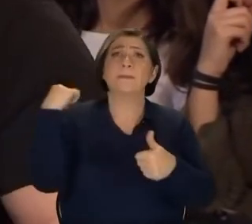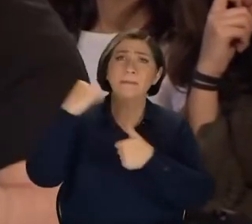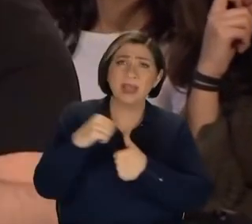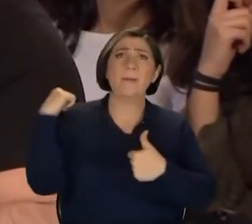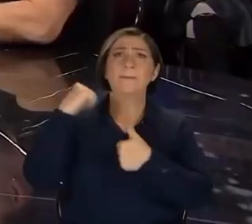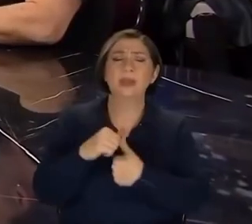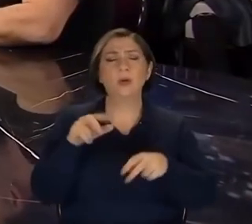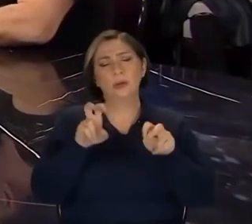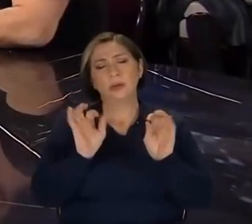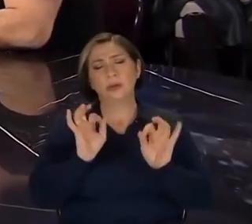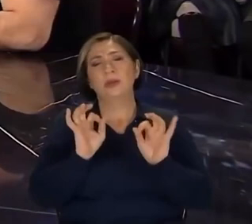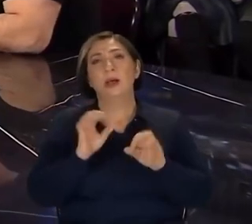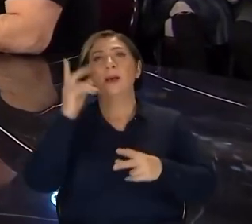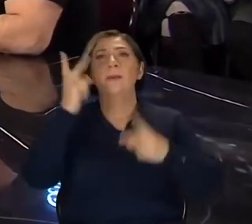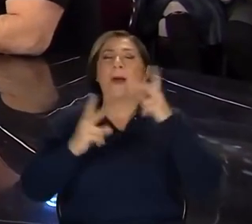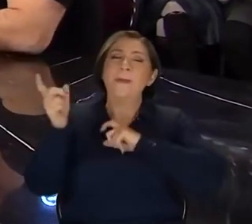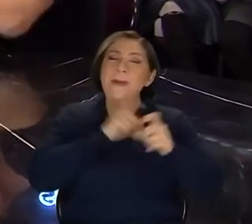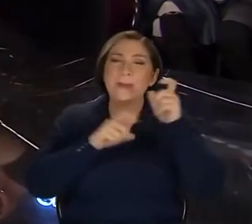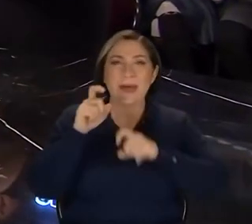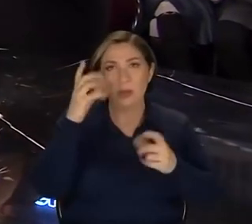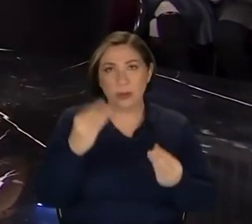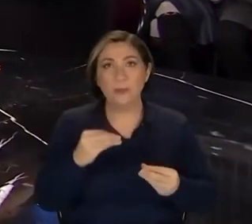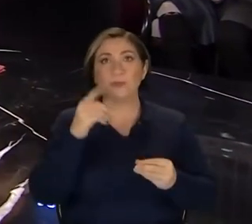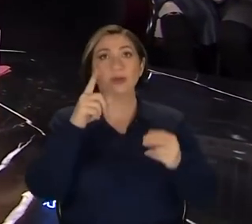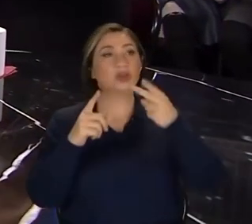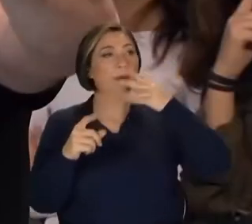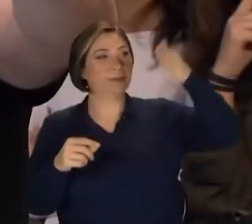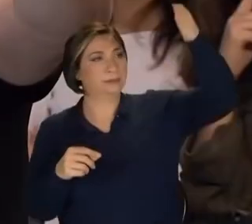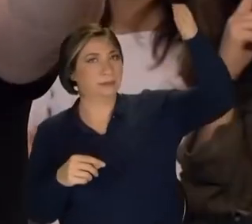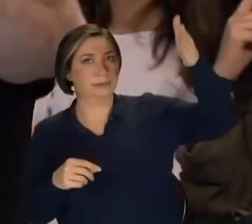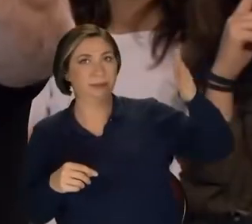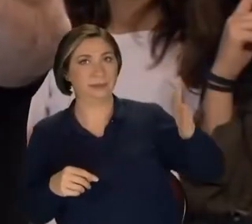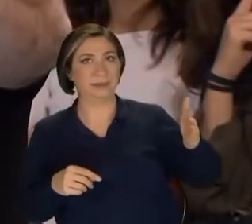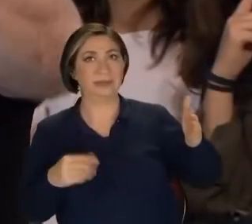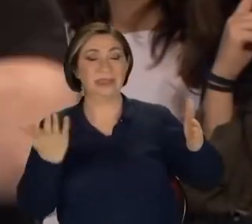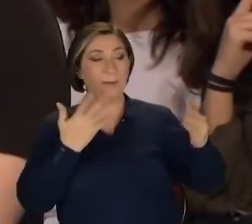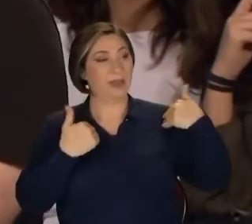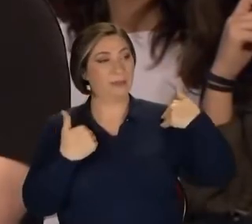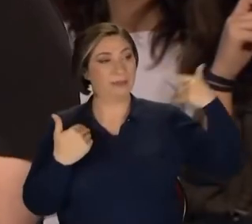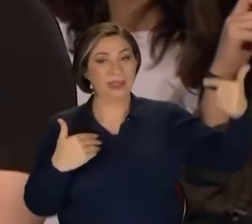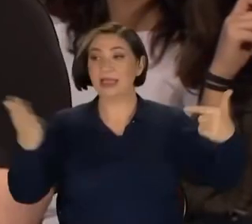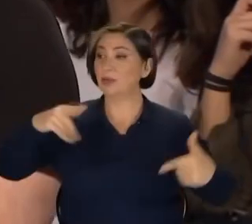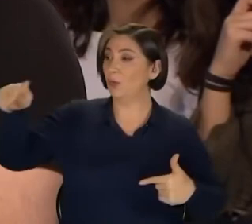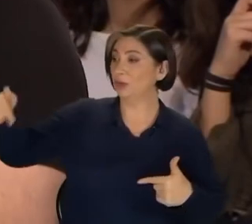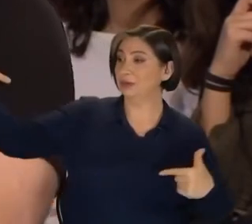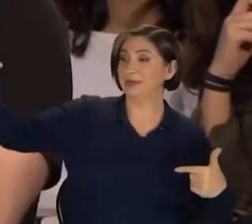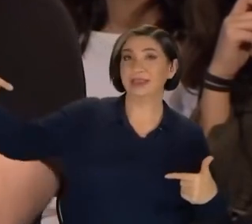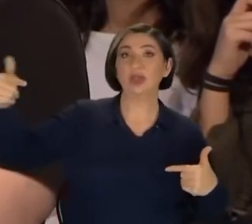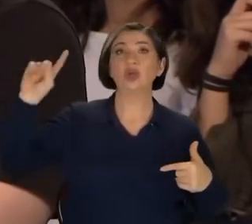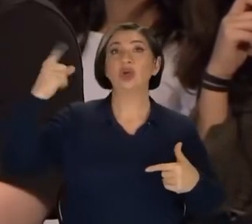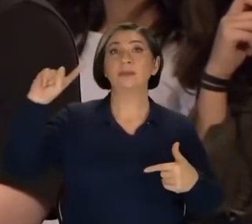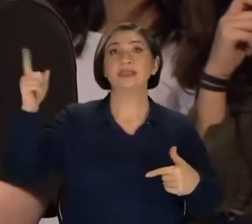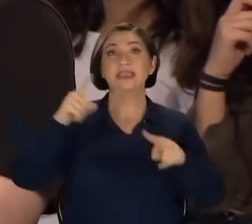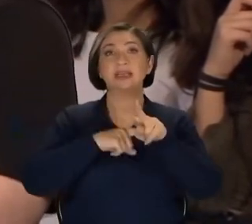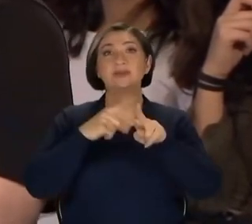hani laflar söyleniyor falan. Arada bir de hatalar yapılıyor. Şimdi şu cam açılıyor mesela. Ya benim yanımdan, ya Şener abinin yanından